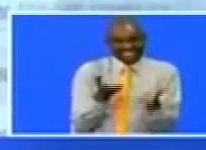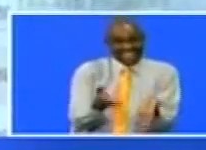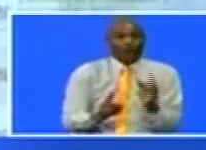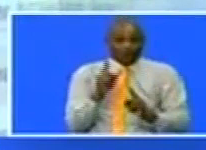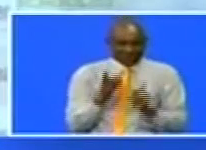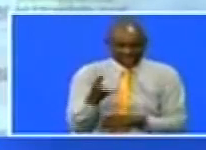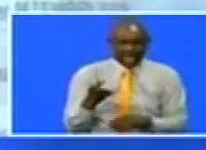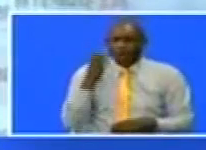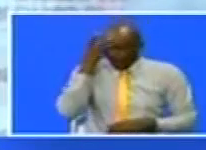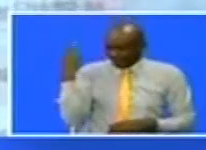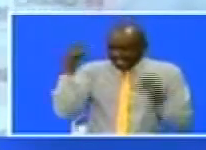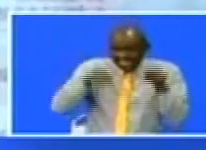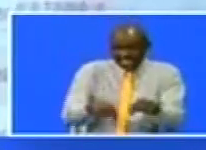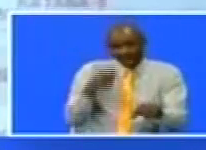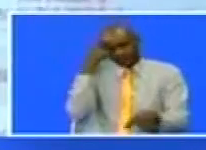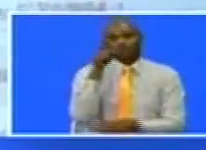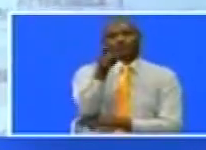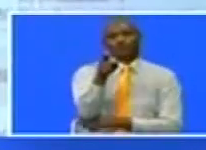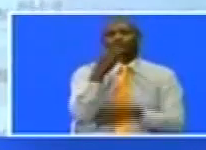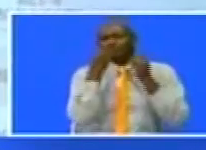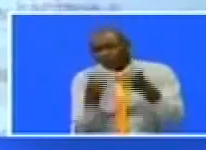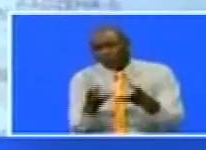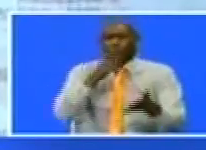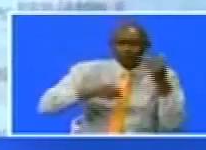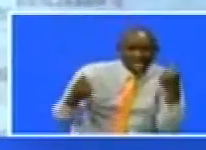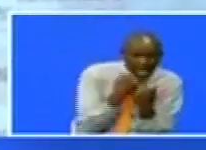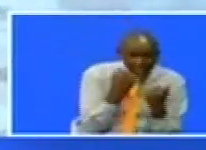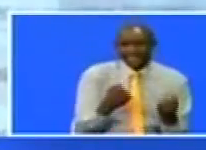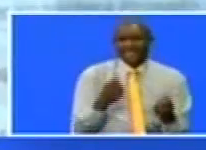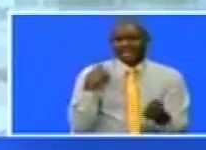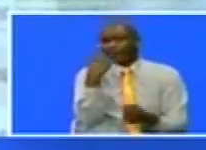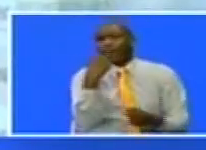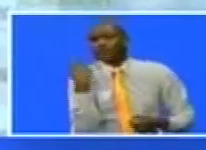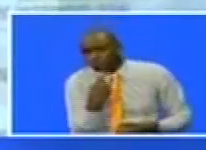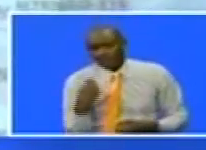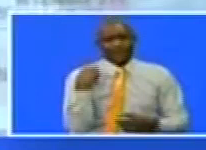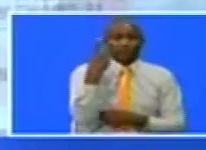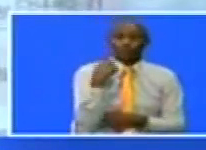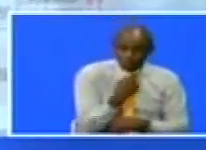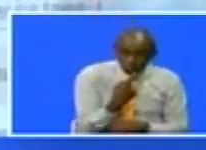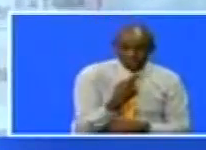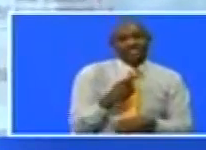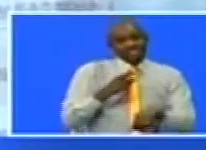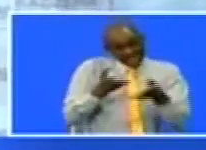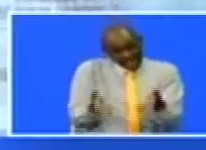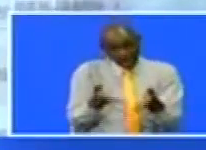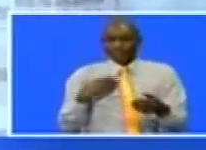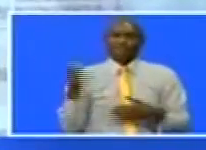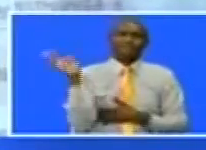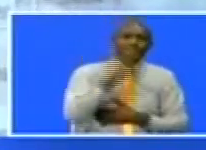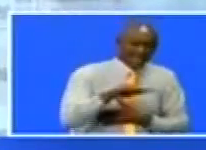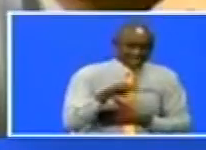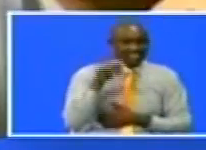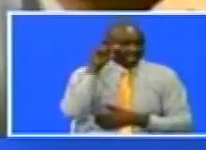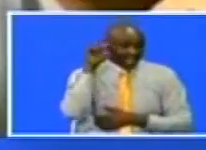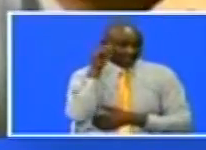tuko hapa kwa ajili ya kumtazamaji kuweza kukujuza kila jambo linapojiri. Narudi kwako Ali Manzu, ambapo basi utaweza